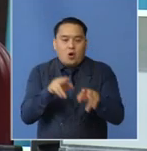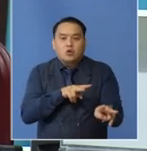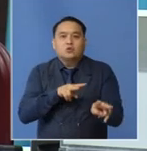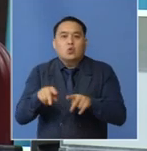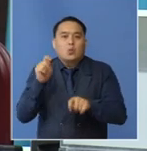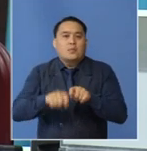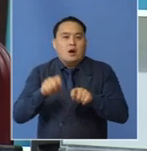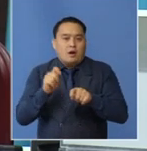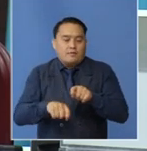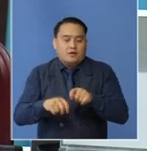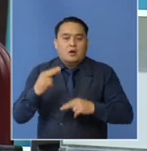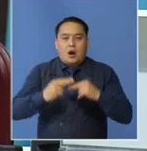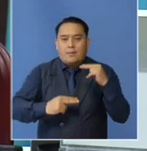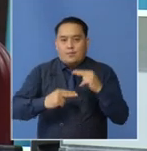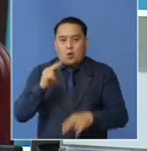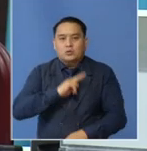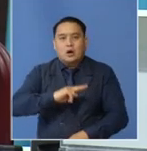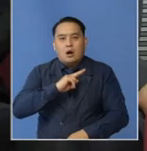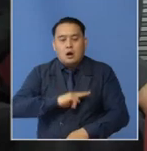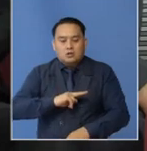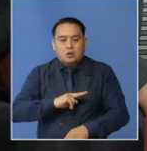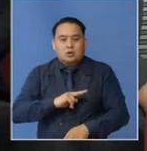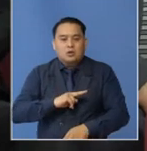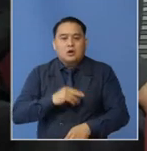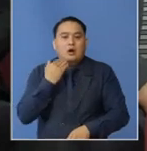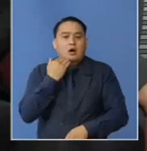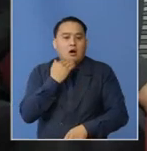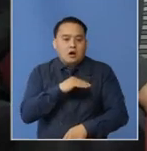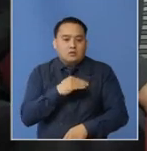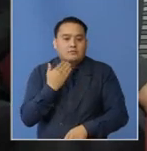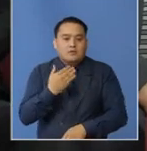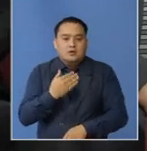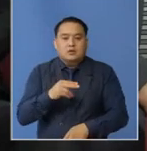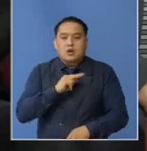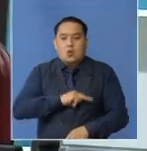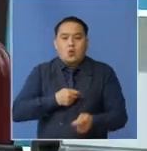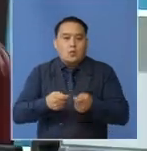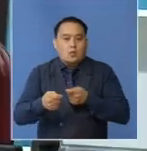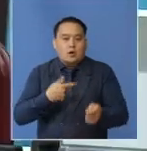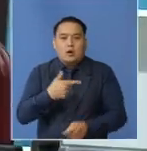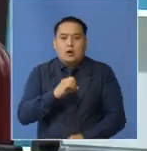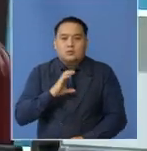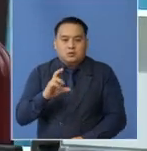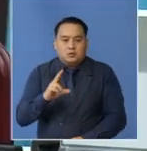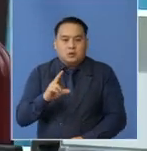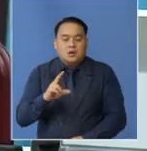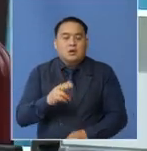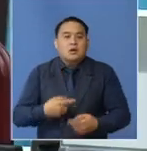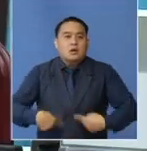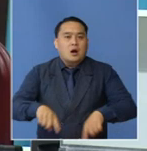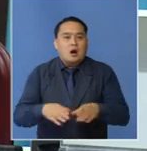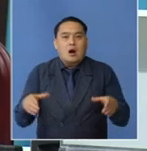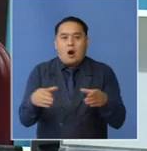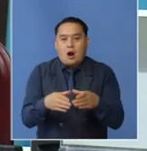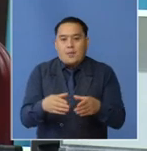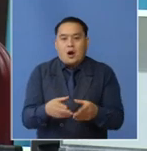ход строительно-монтажных работ. Кроме того, по поводу качества, вы не работаете с управлением ГАСКО. Работа технадзорных компаний